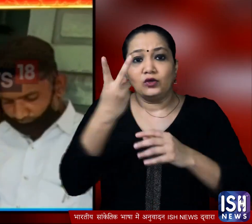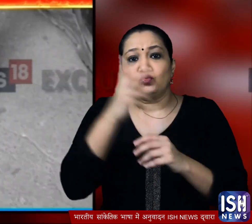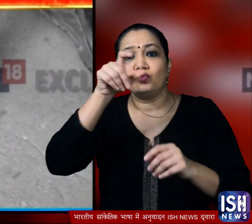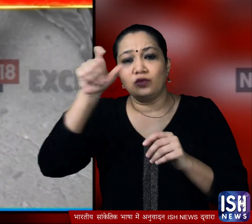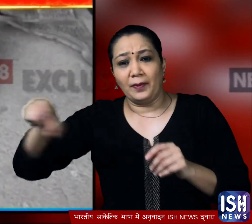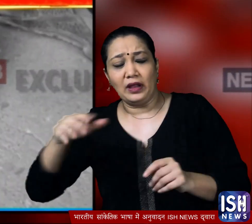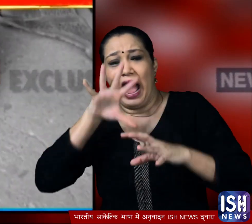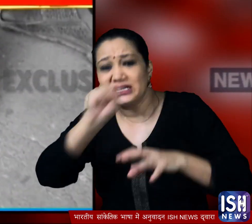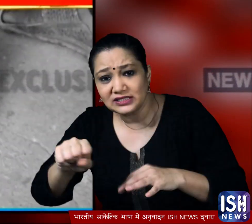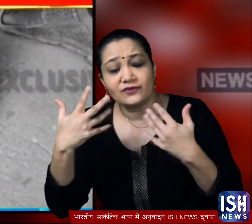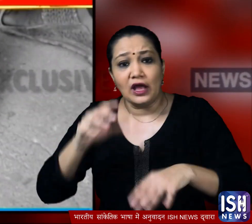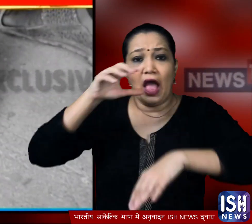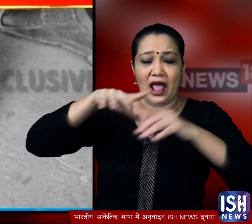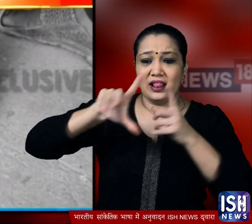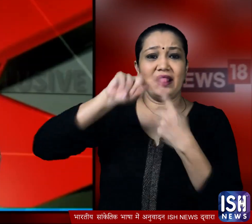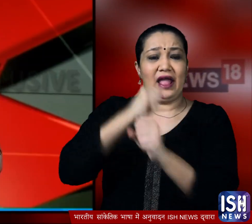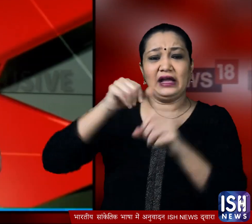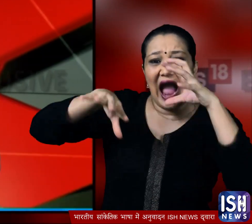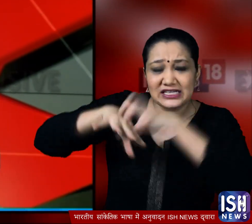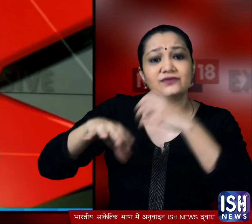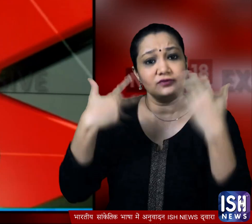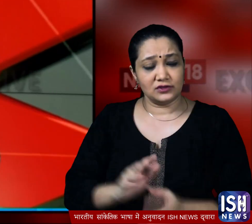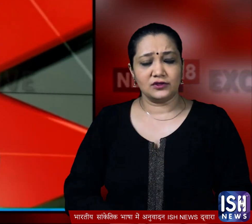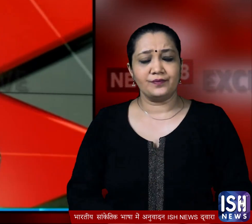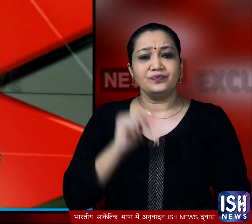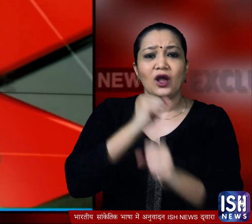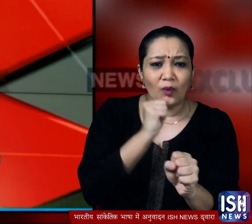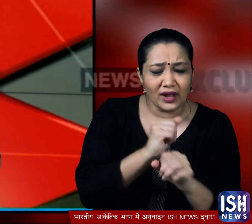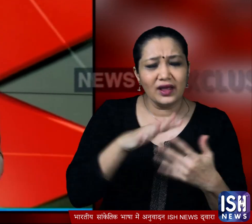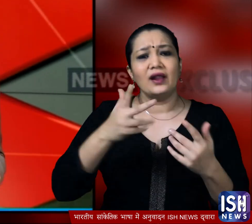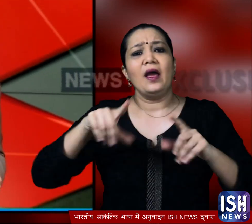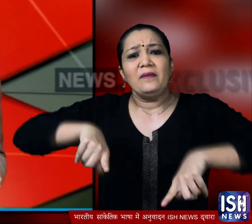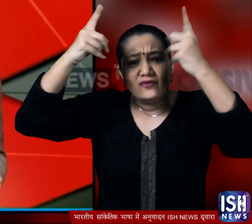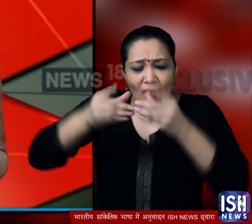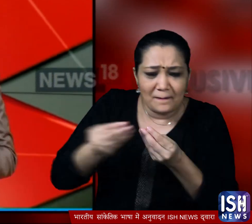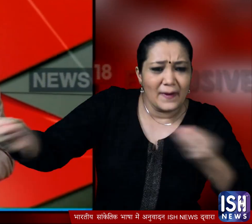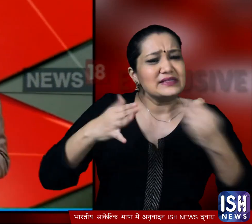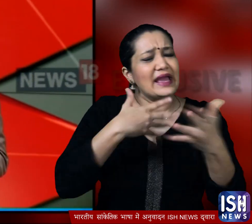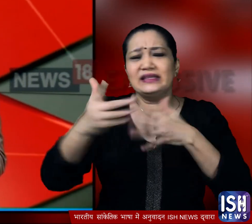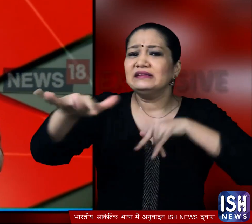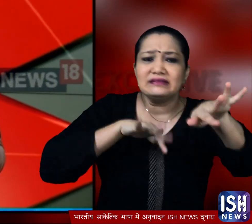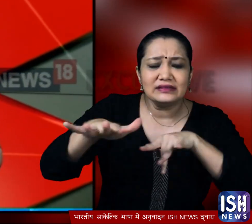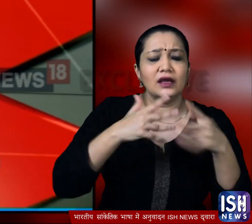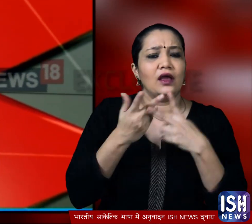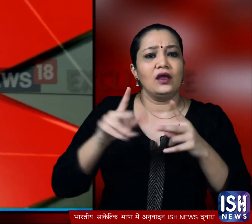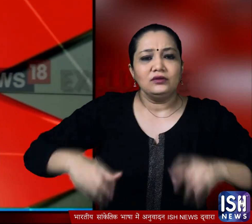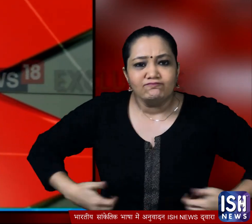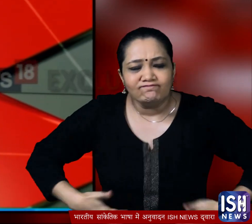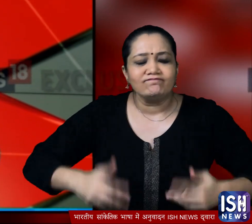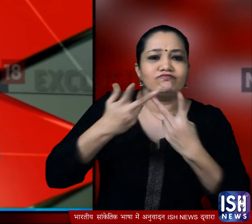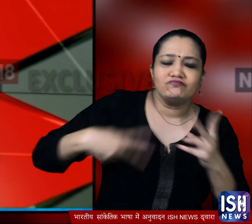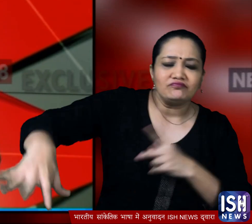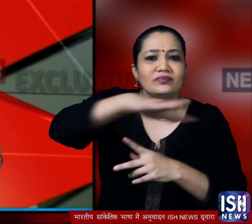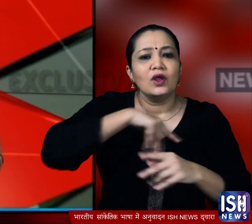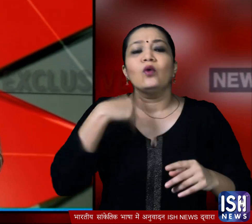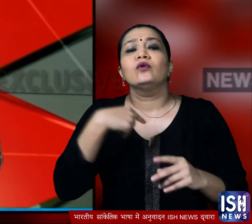को काट भी लिया, जिन्हें पैर में चोट आई। सौ बात की एक बात थी कि ग्वालियर हो या जंगलों के किनारे बसा कोई भी शहर, वहां बंदरों को धमा